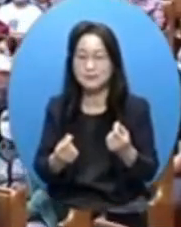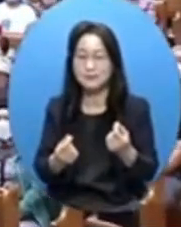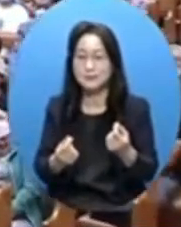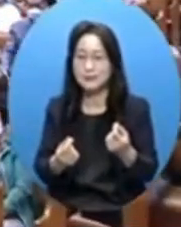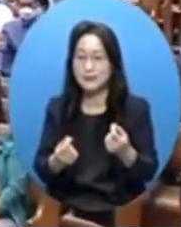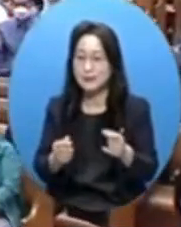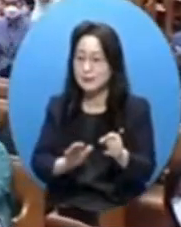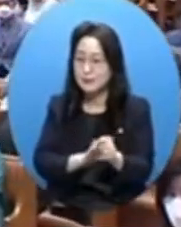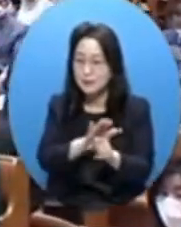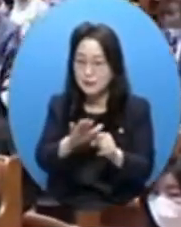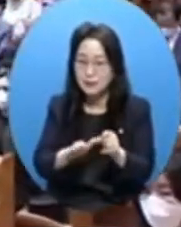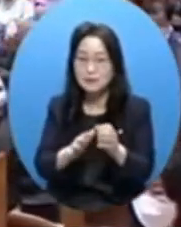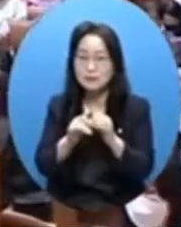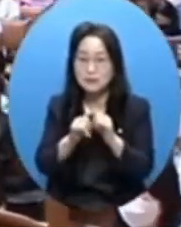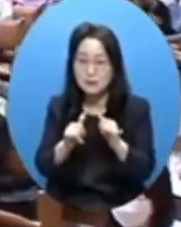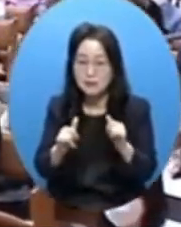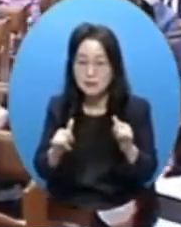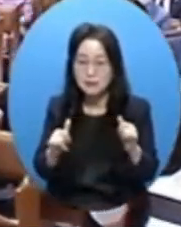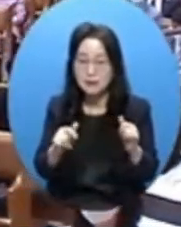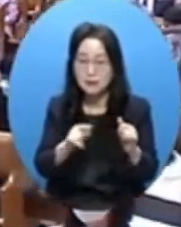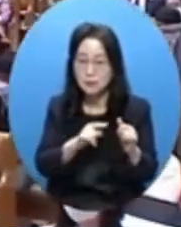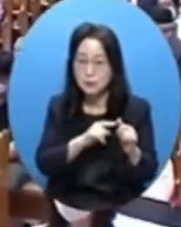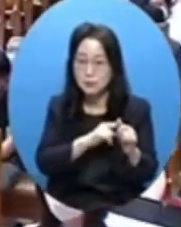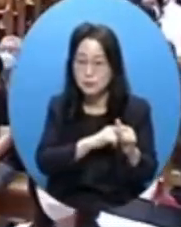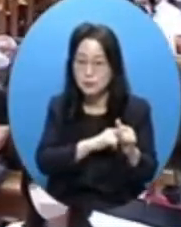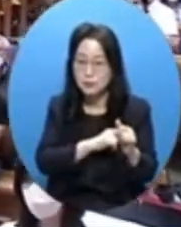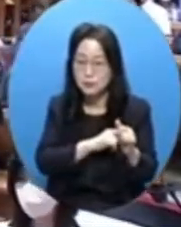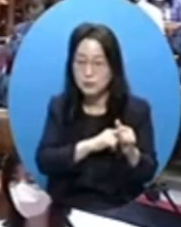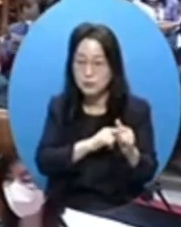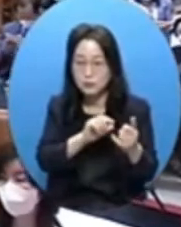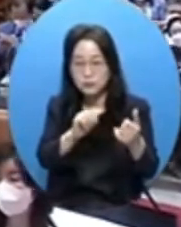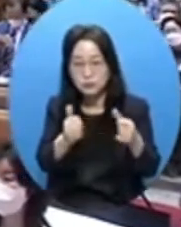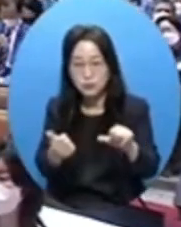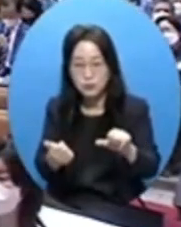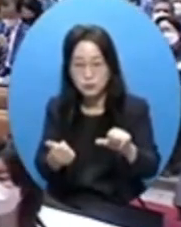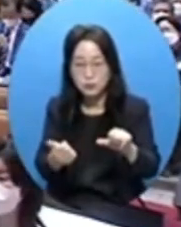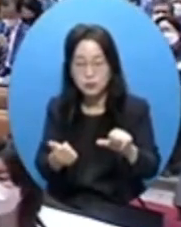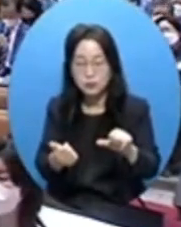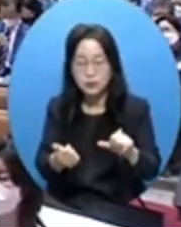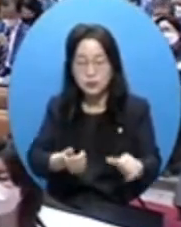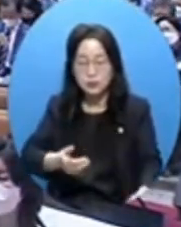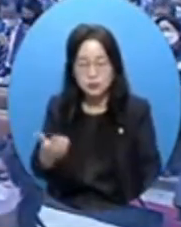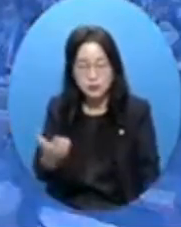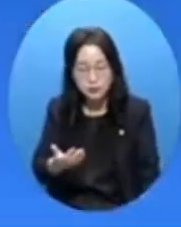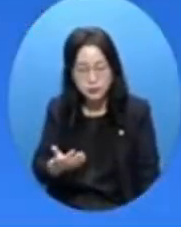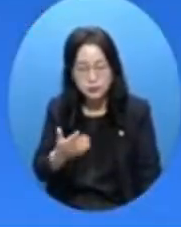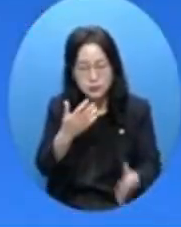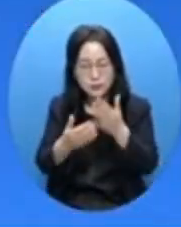사랑하는 사람은 먼저 떠나보낸 그런 아픈 경험이 있을 것입니다